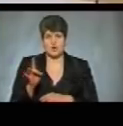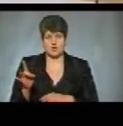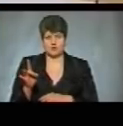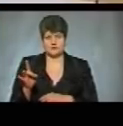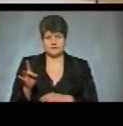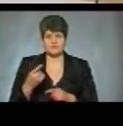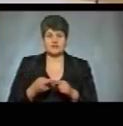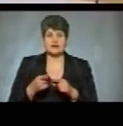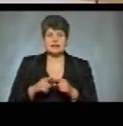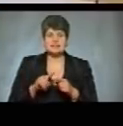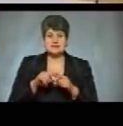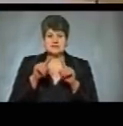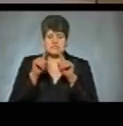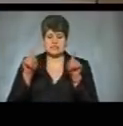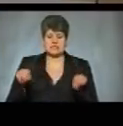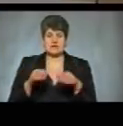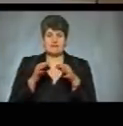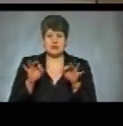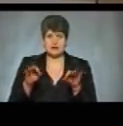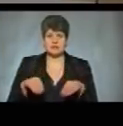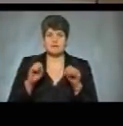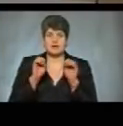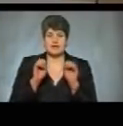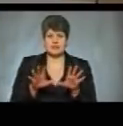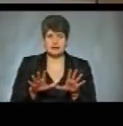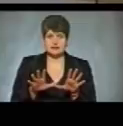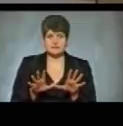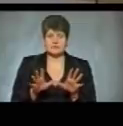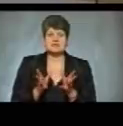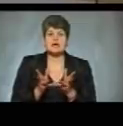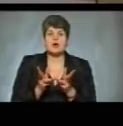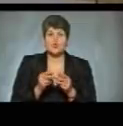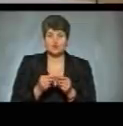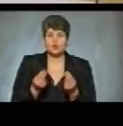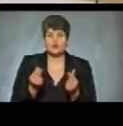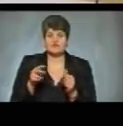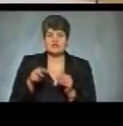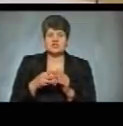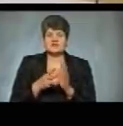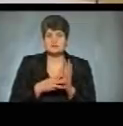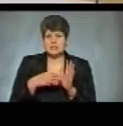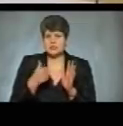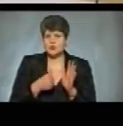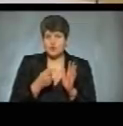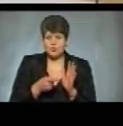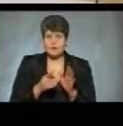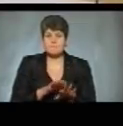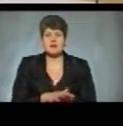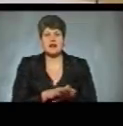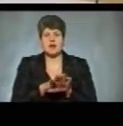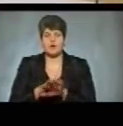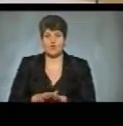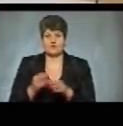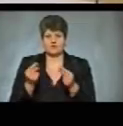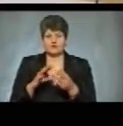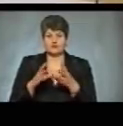Ці сертифікати передані за рахунок коштів 2018 року і перераховані ці кошти